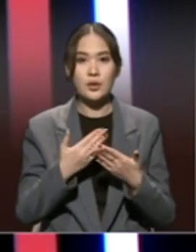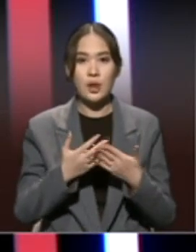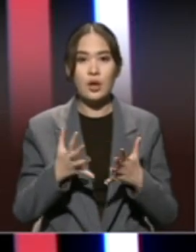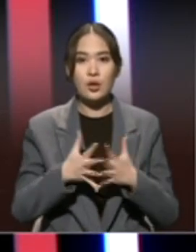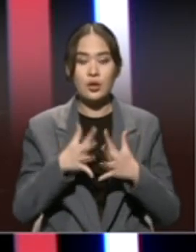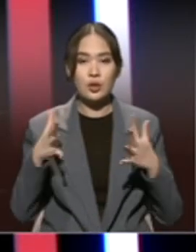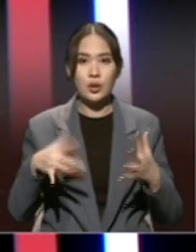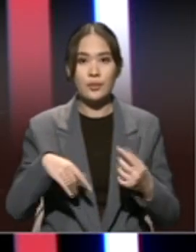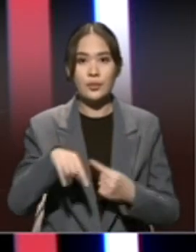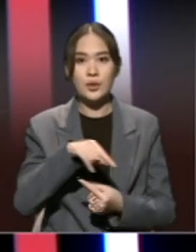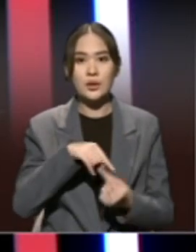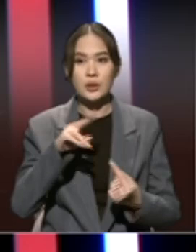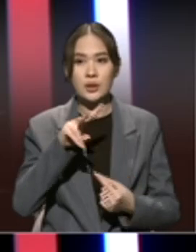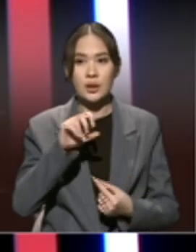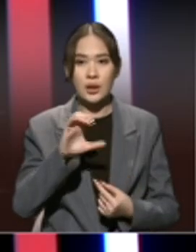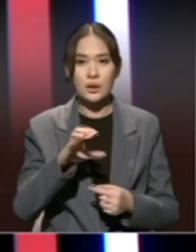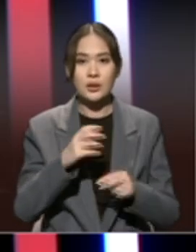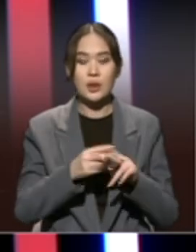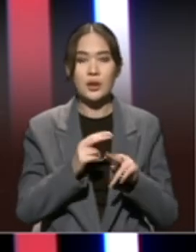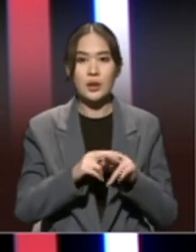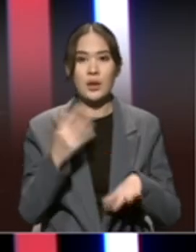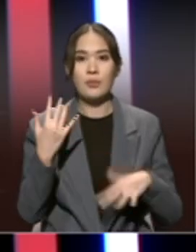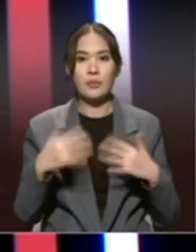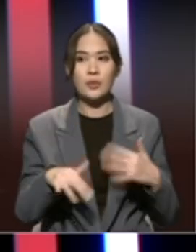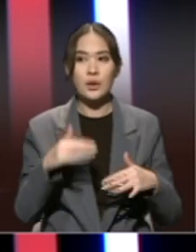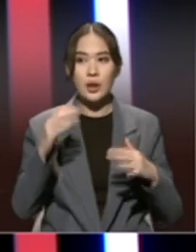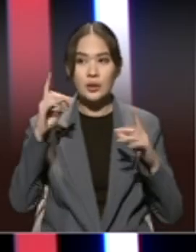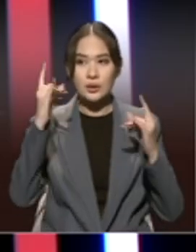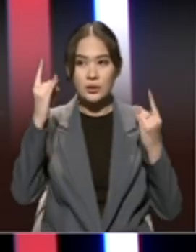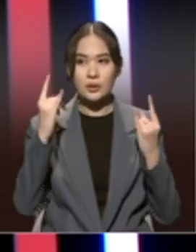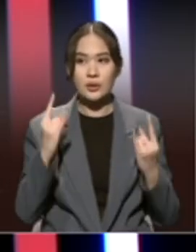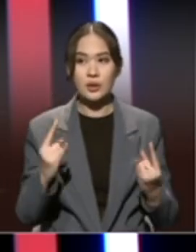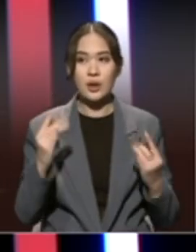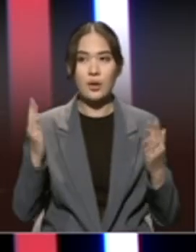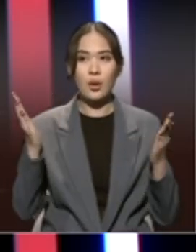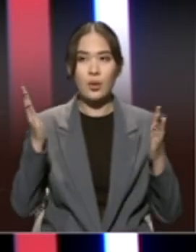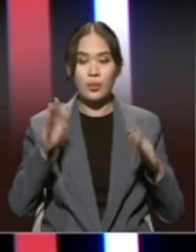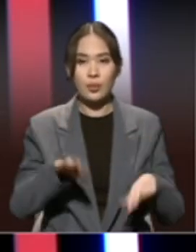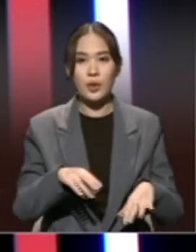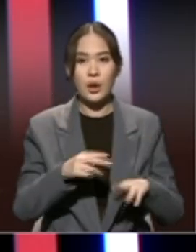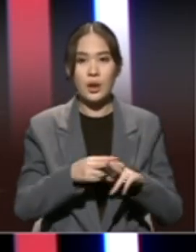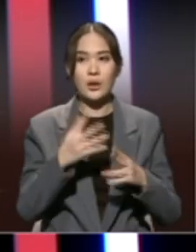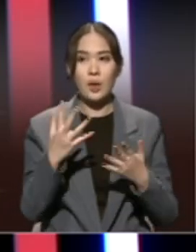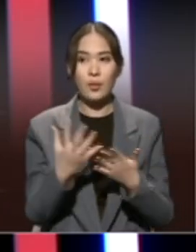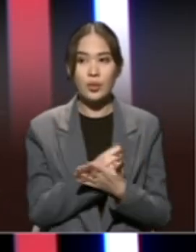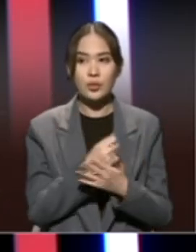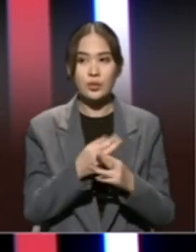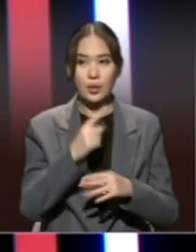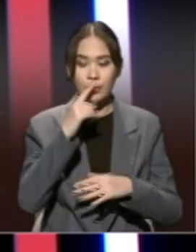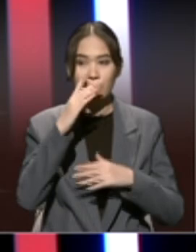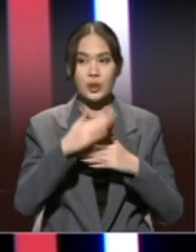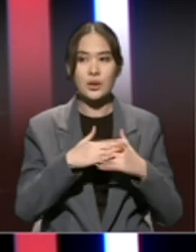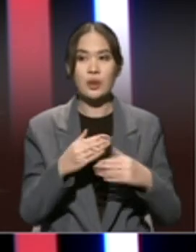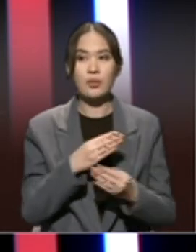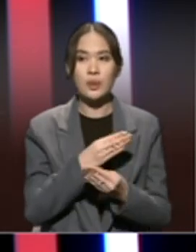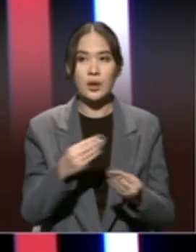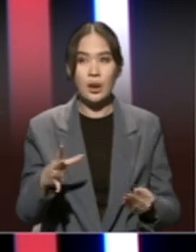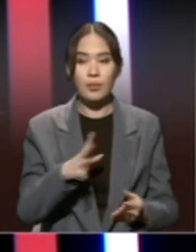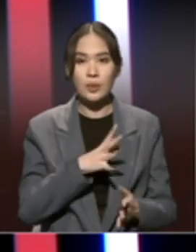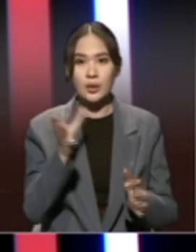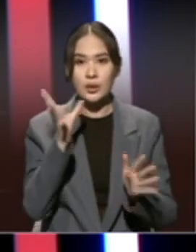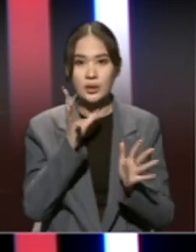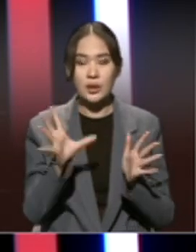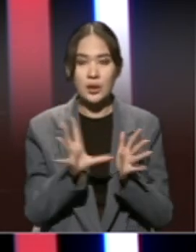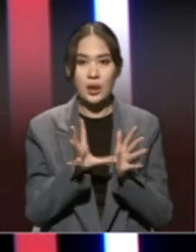бизнес кластағы үйлердің қабырғасы қақырып, терезелері шытынап жатыр мына суыққа шыдамай. Бизнес кластағы үйлердің биыл ғана пайдалануға берілген. Техникалық